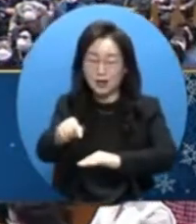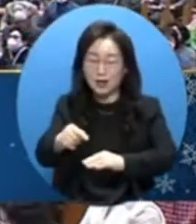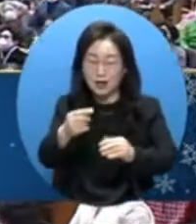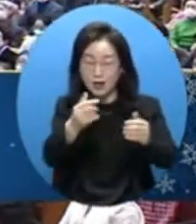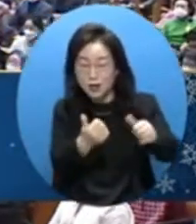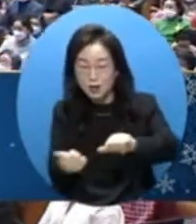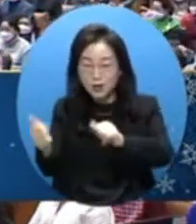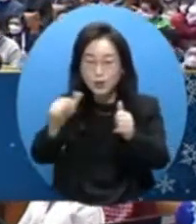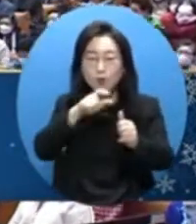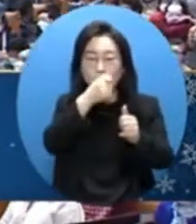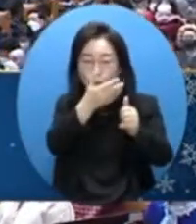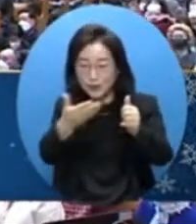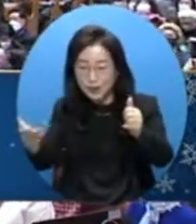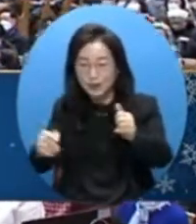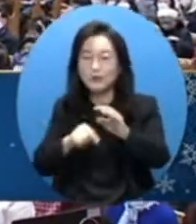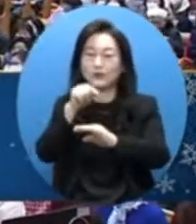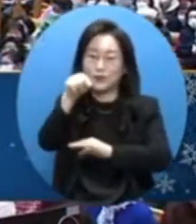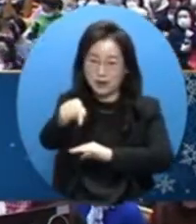교단을 건너라